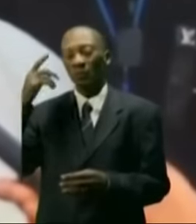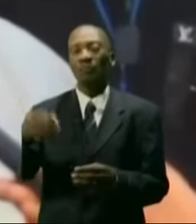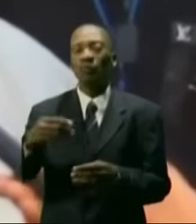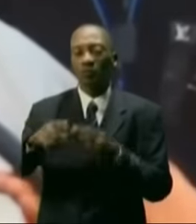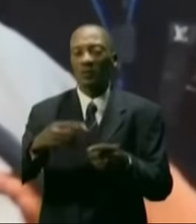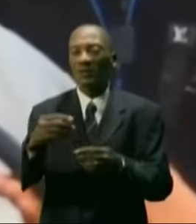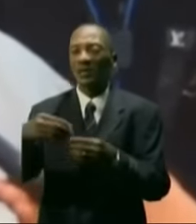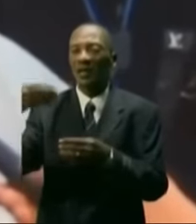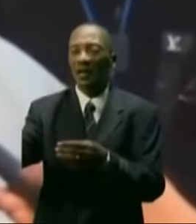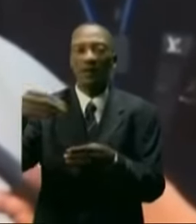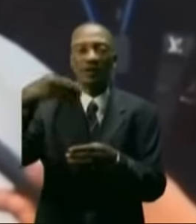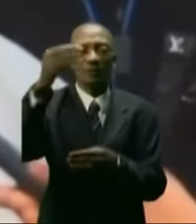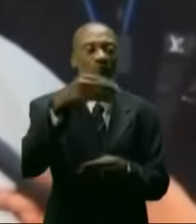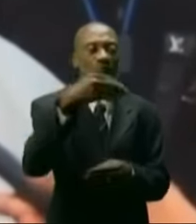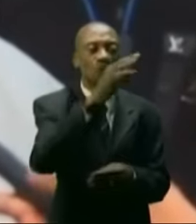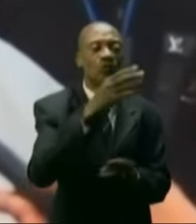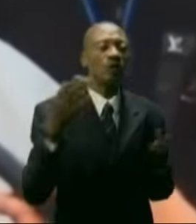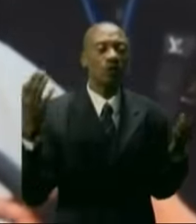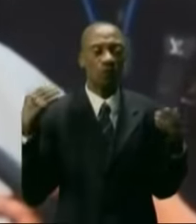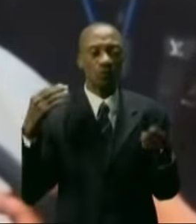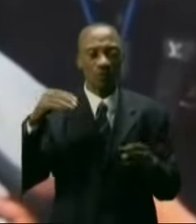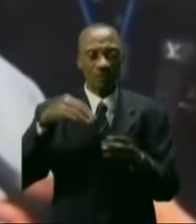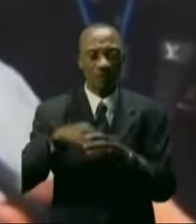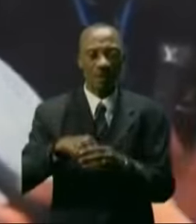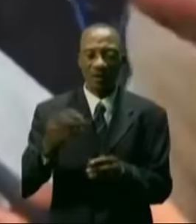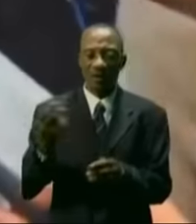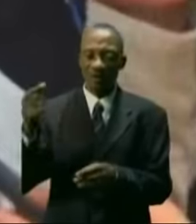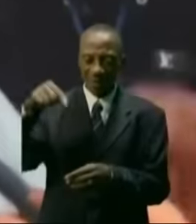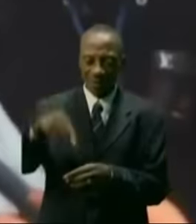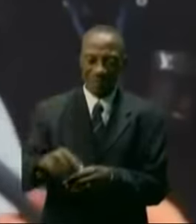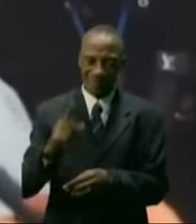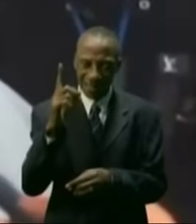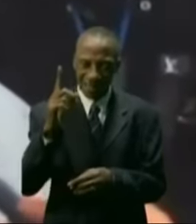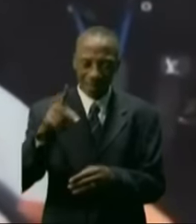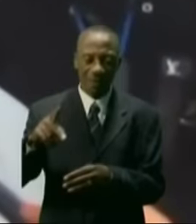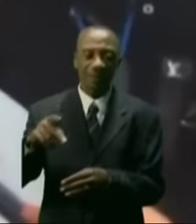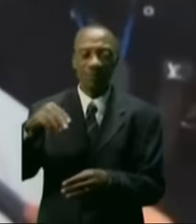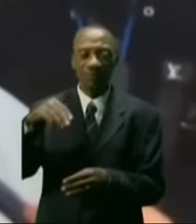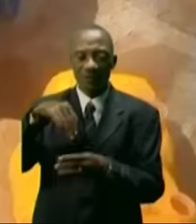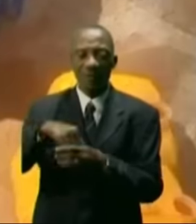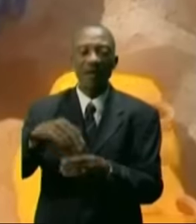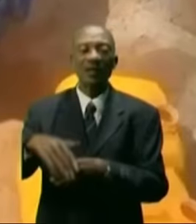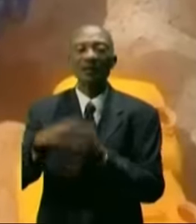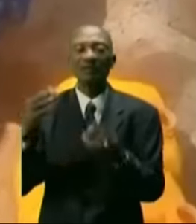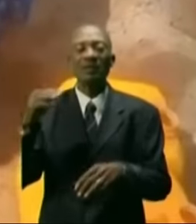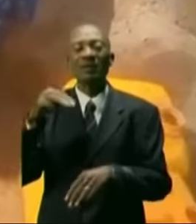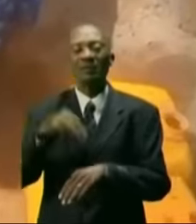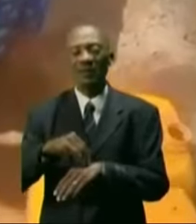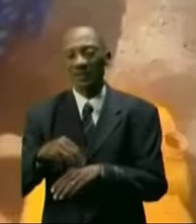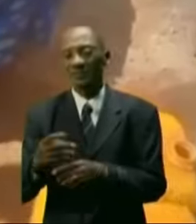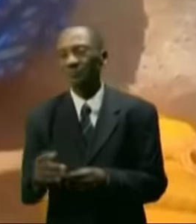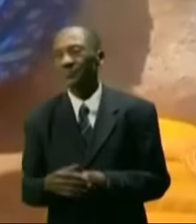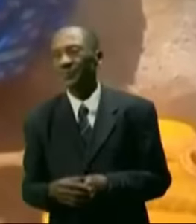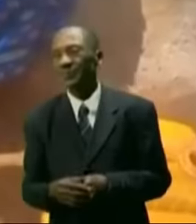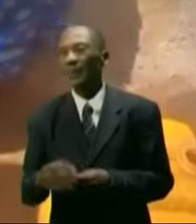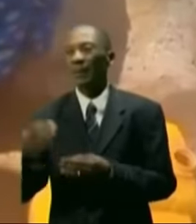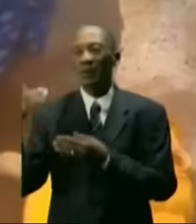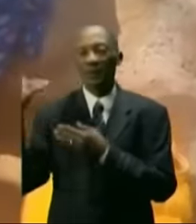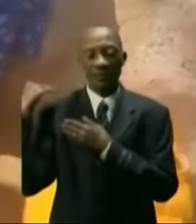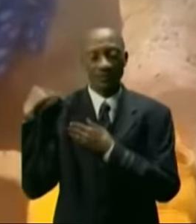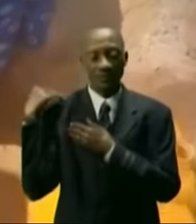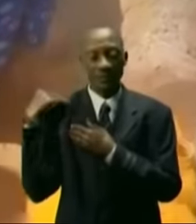litres. C'est une avancée conséquente. Ainsi que sur l'autre site qui a presque la même configuration, toujours